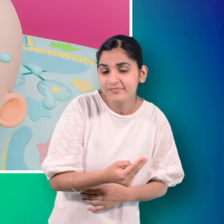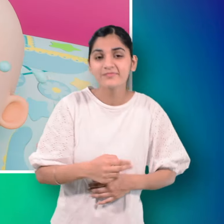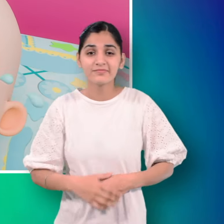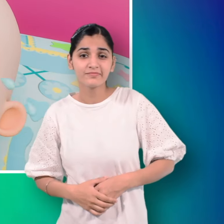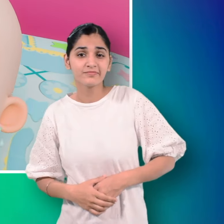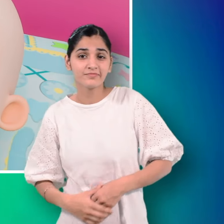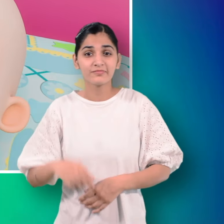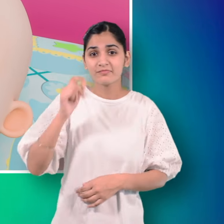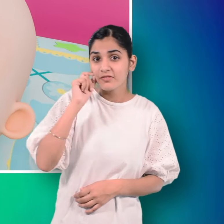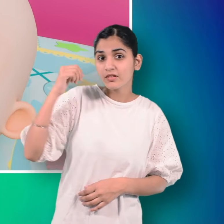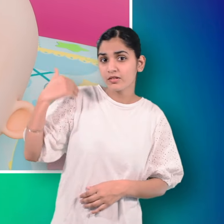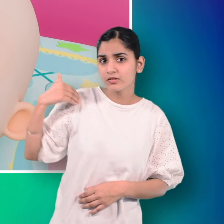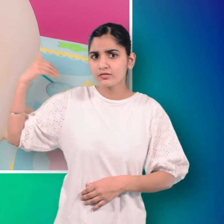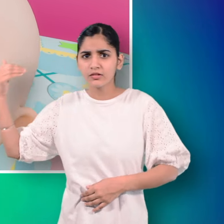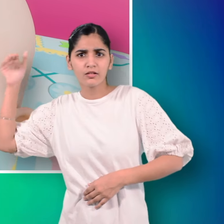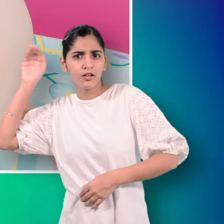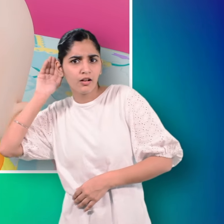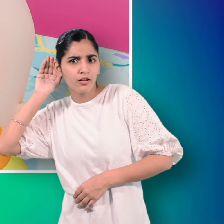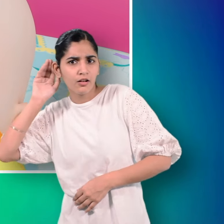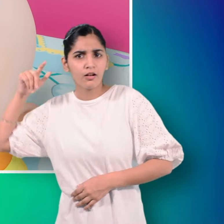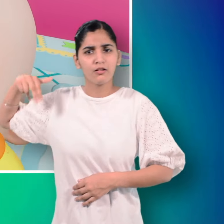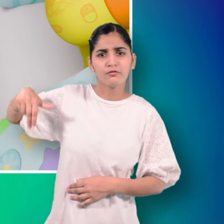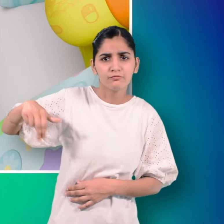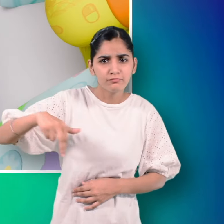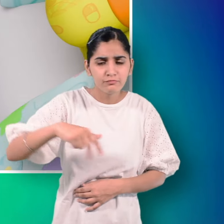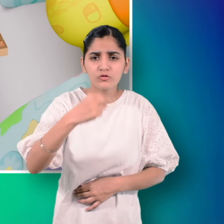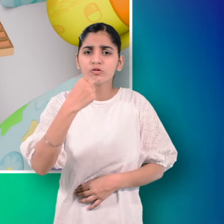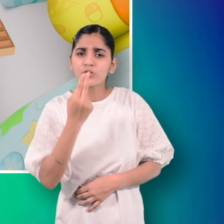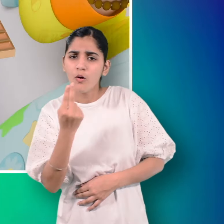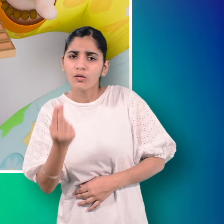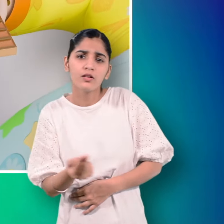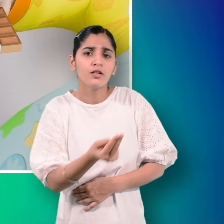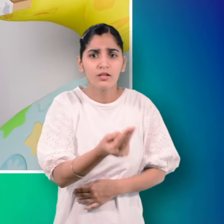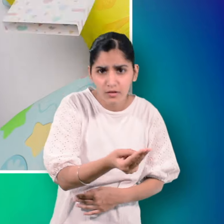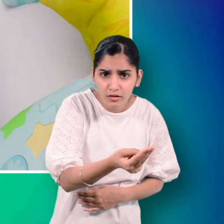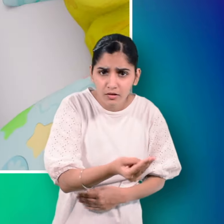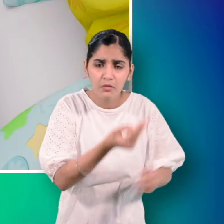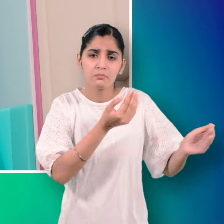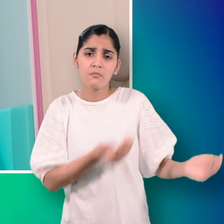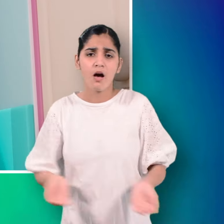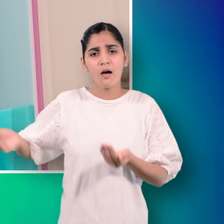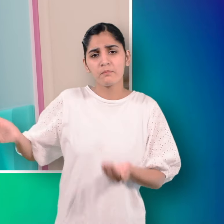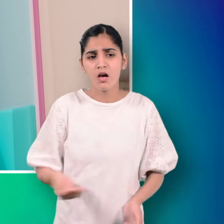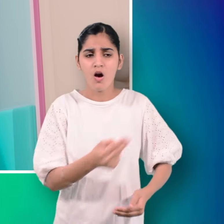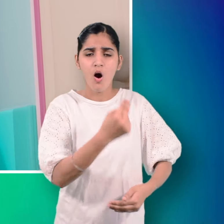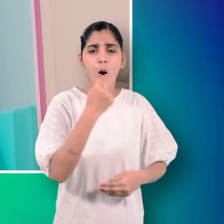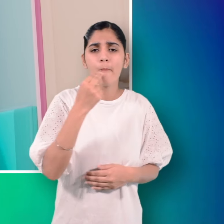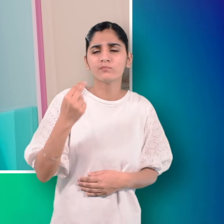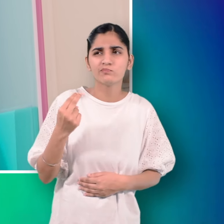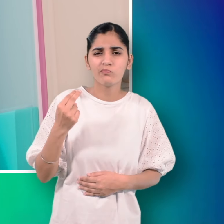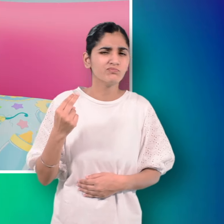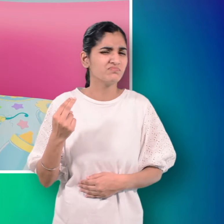चॉकलेट लाई रोना सुन के दीदी आई साथ में वो चॉकलेट लाई बेबी